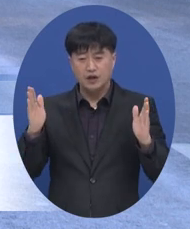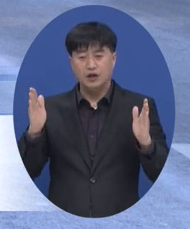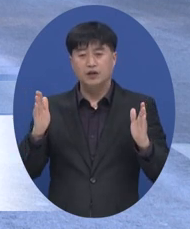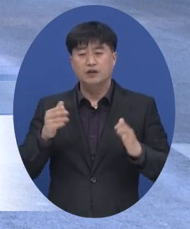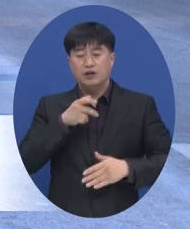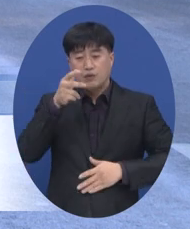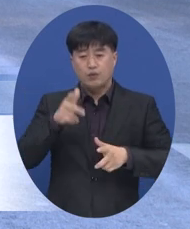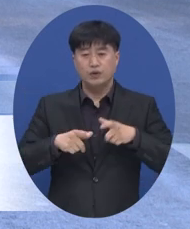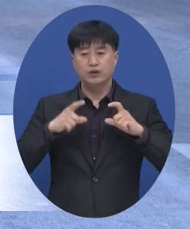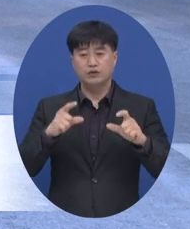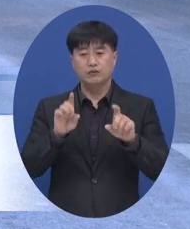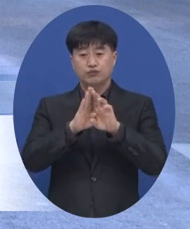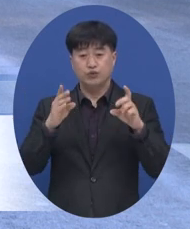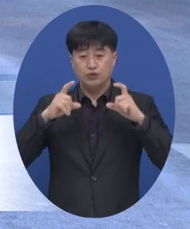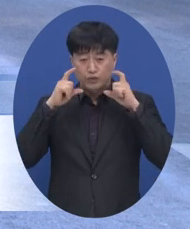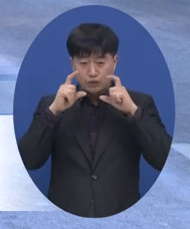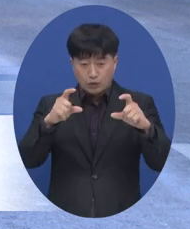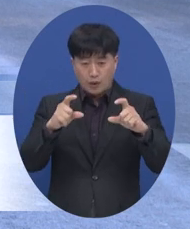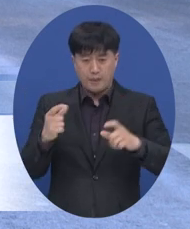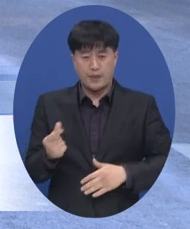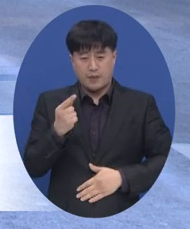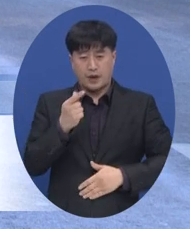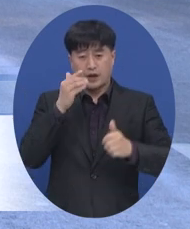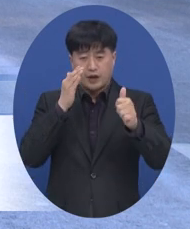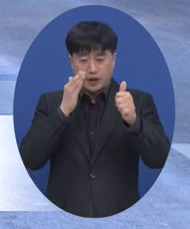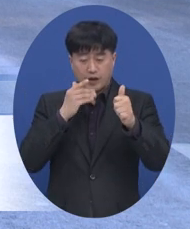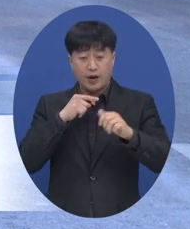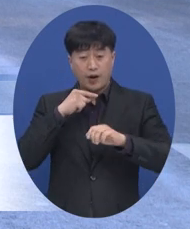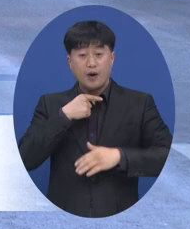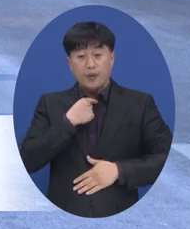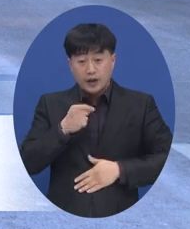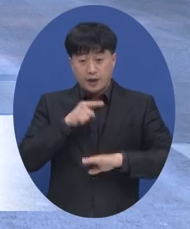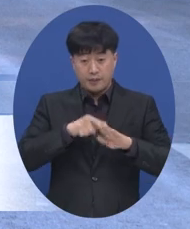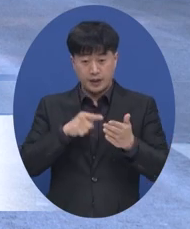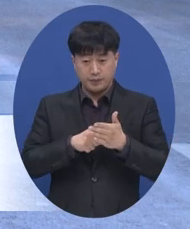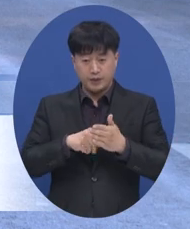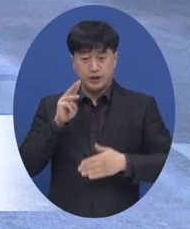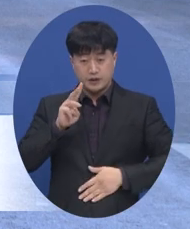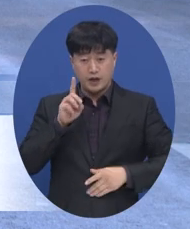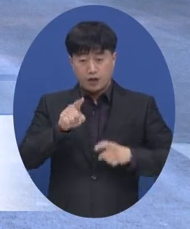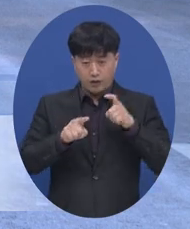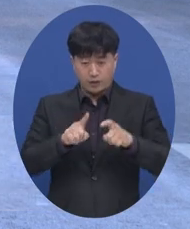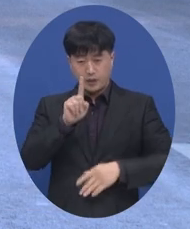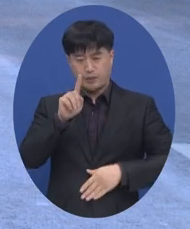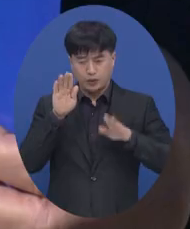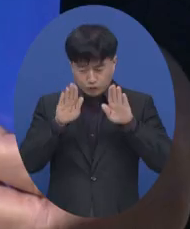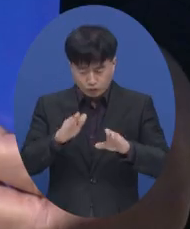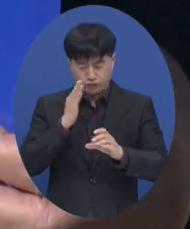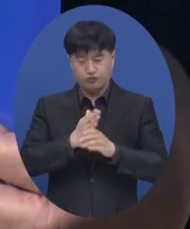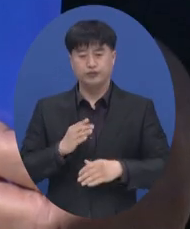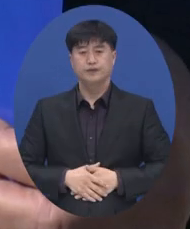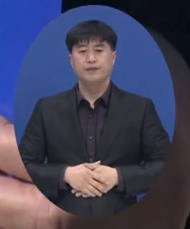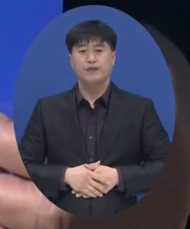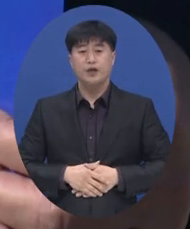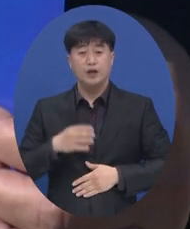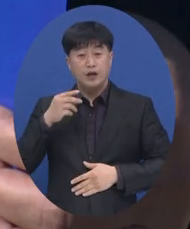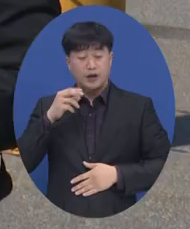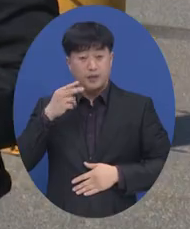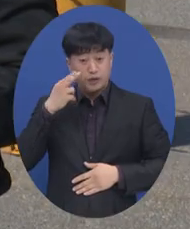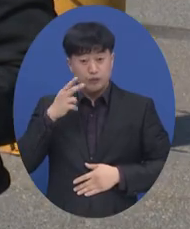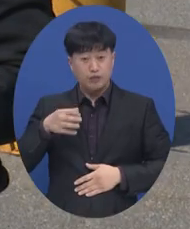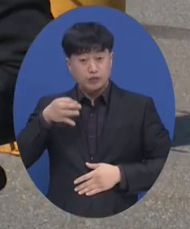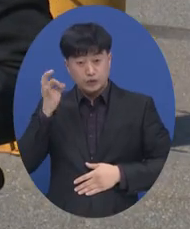시작하는 게 수공간 재개 선언 을 조속히 해주시기를 응원하는 마음으로 내내 삼보일배 하고 왔습니다 미국 승인이나